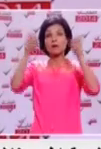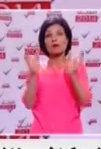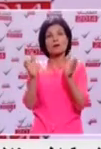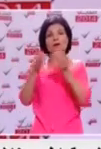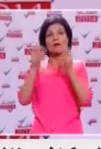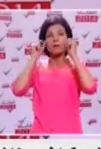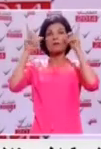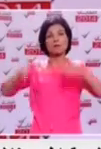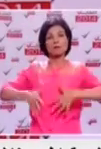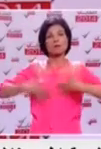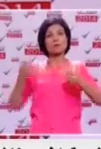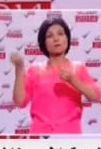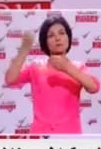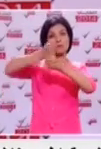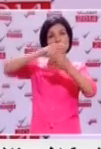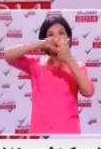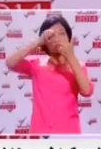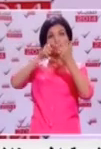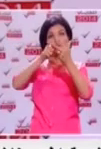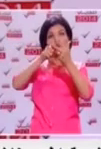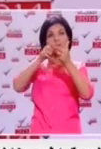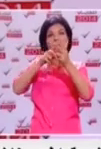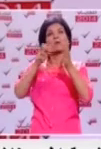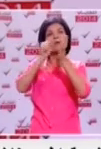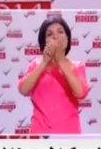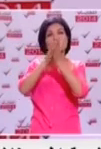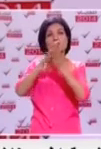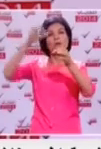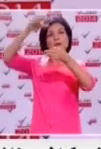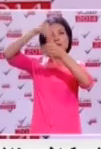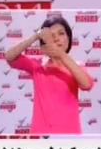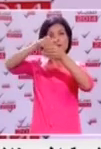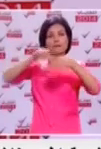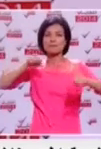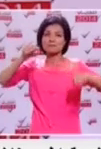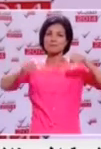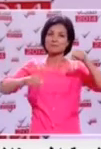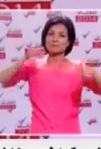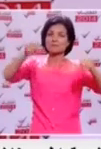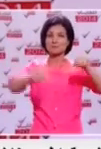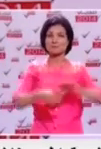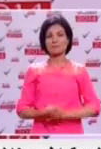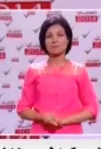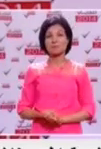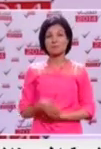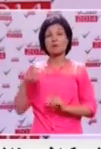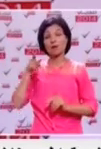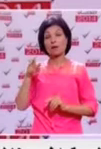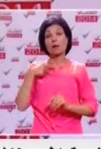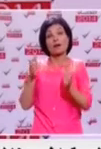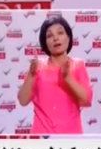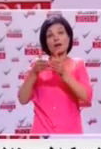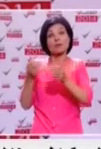وعي، إرادة، إنجاز، ورمزه الانتخابي الدراجة الهوائية. لقد تم